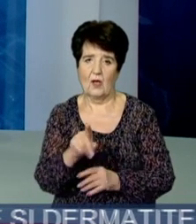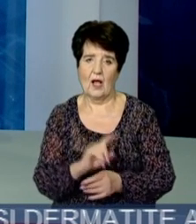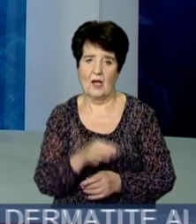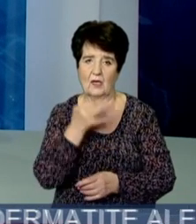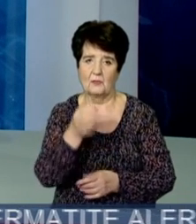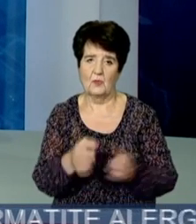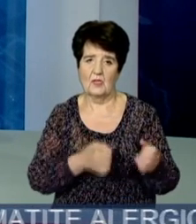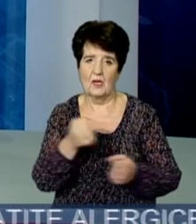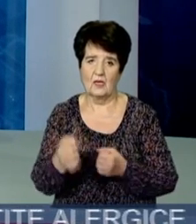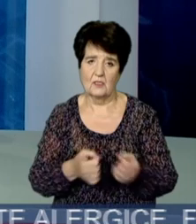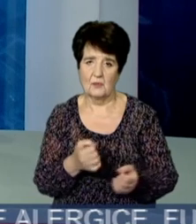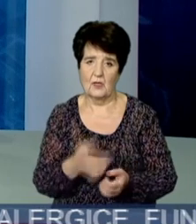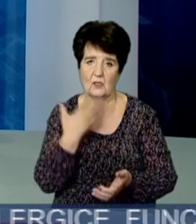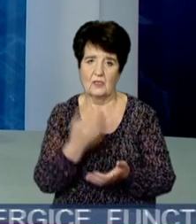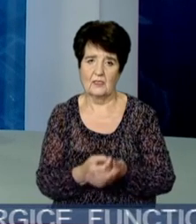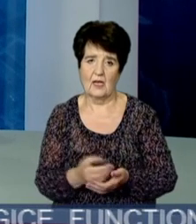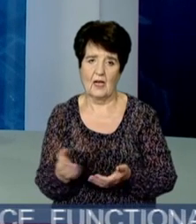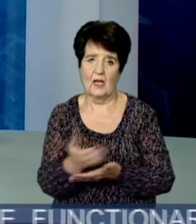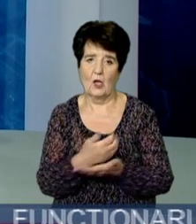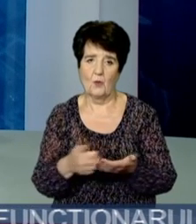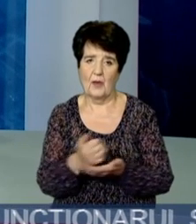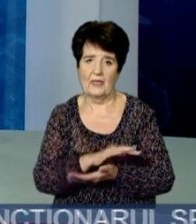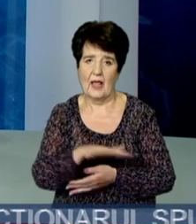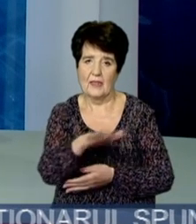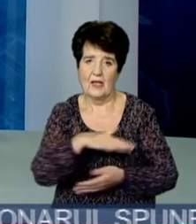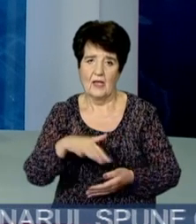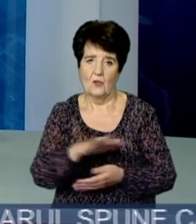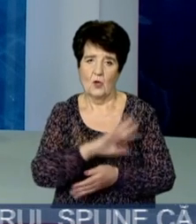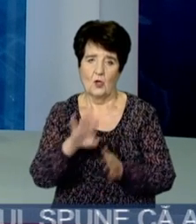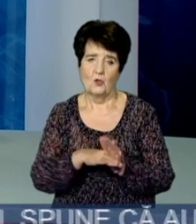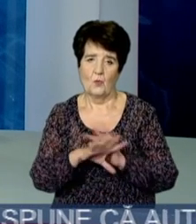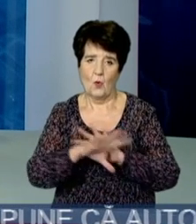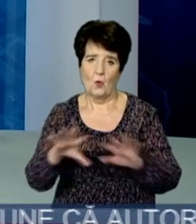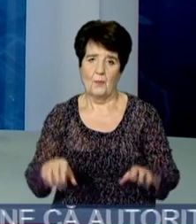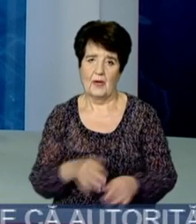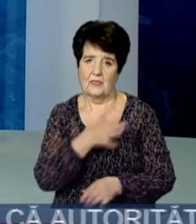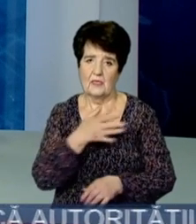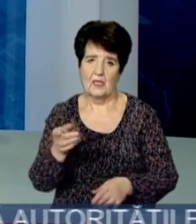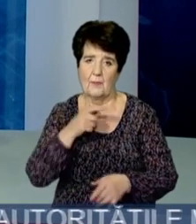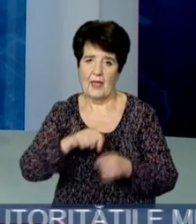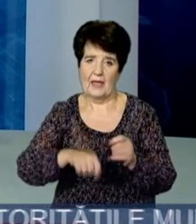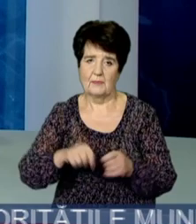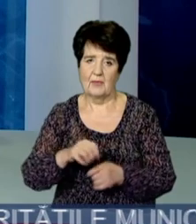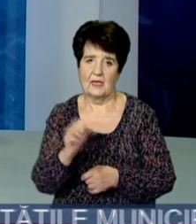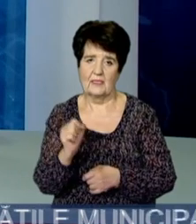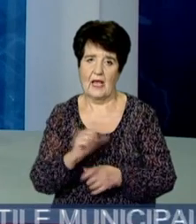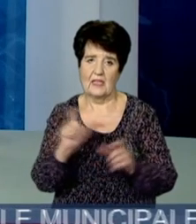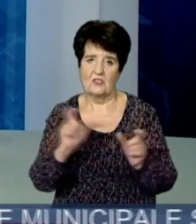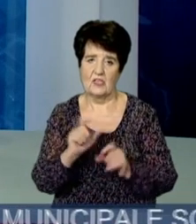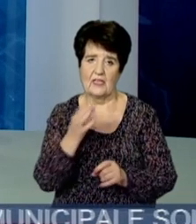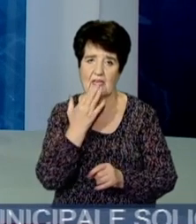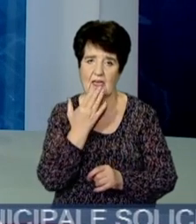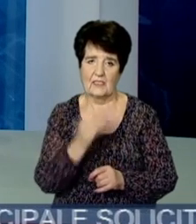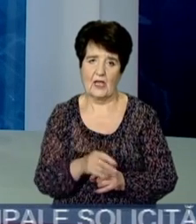reafirmat angajamentul țării sale în recuperarea teritoriilor aflate sub ocupație. Între timp, experții de la Agenția Internațională pentru